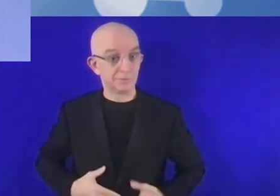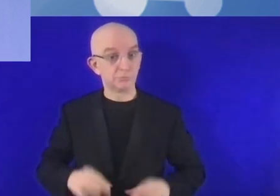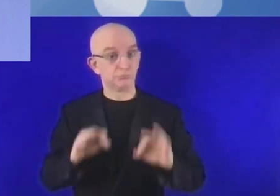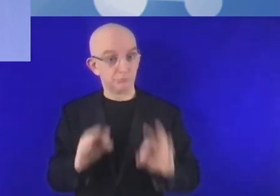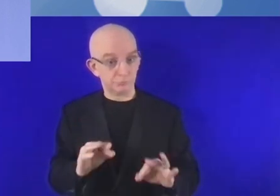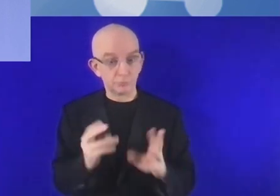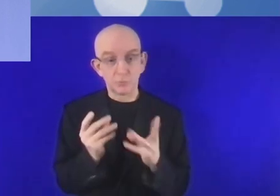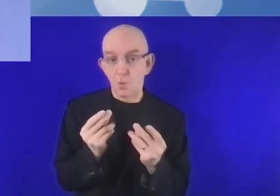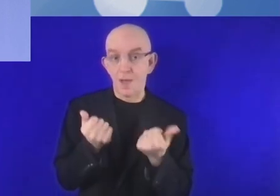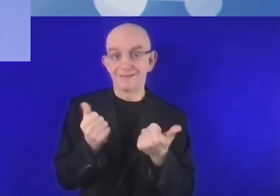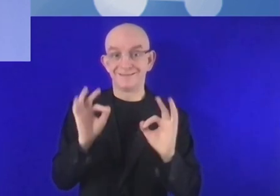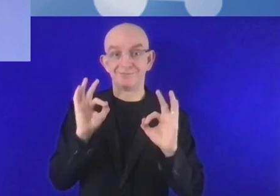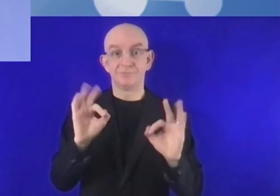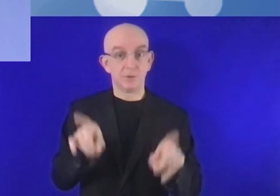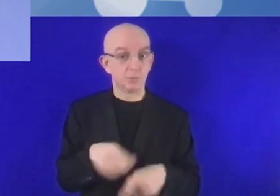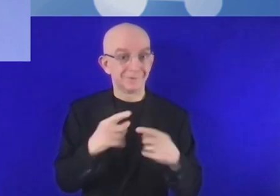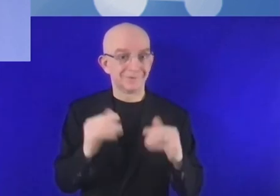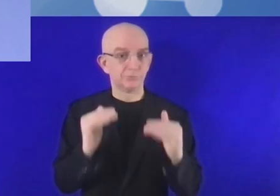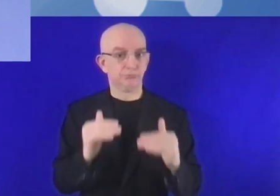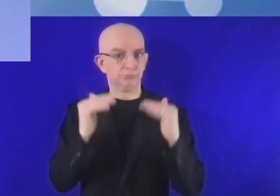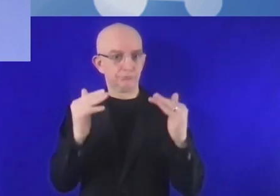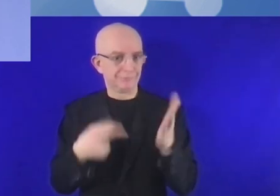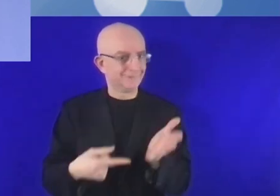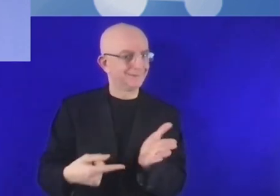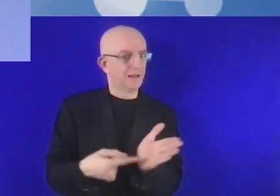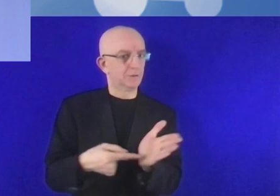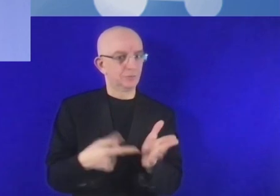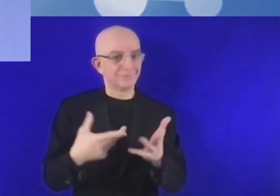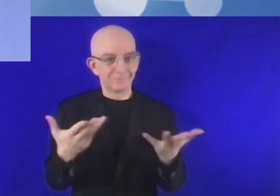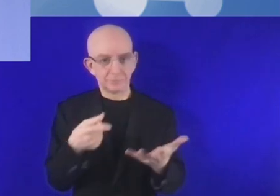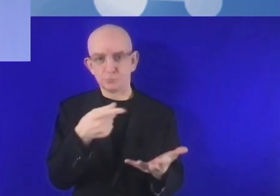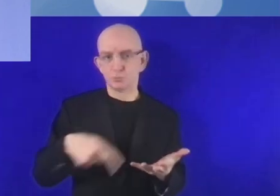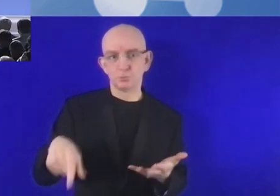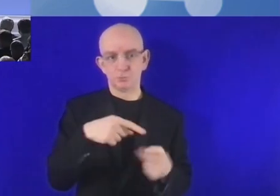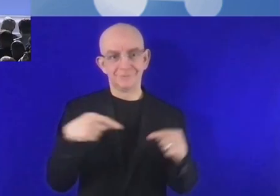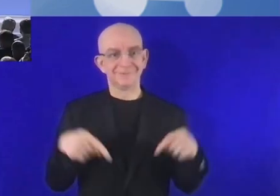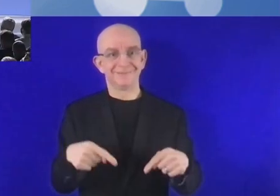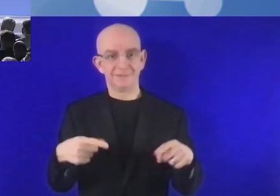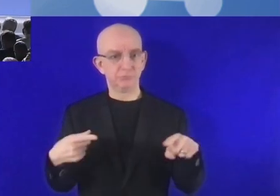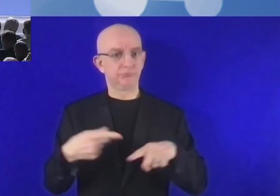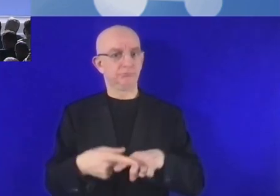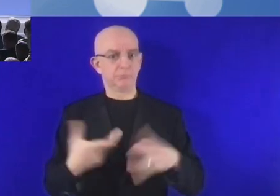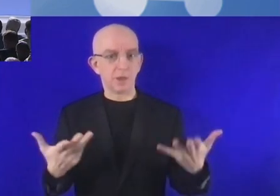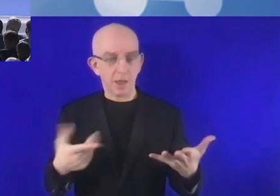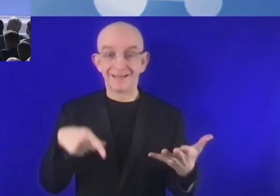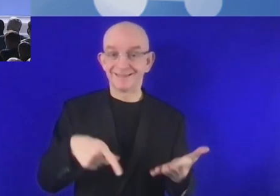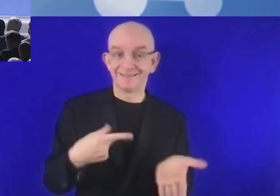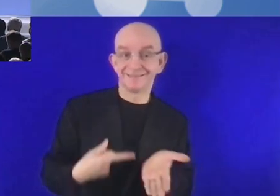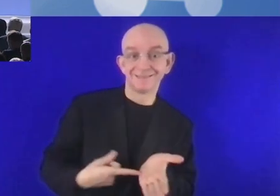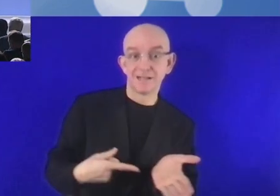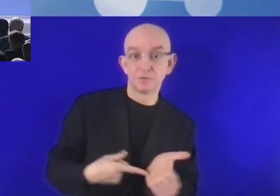organizm lepszy wpływ. A jak ma się do tego technologia? Jak wszyscy wiemy, w tej chwili stoimy na takim